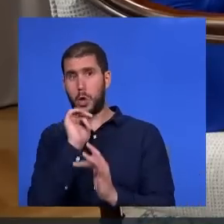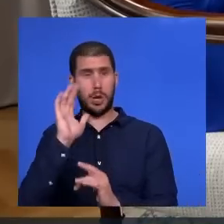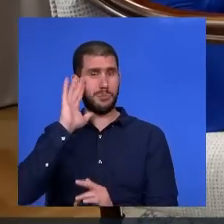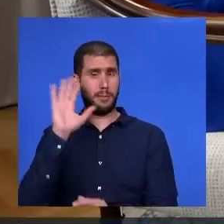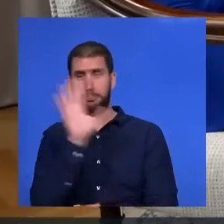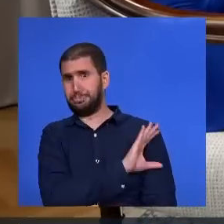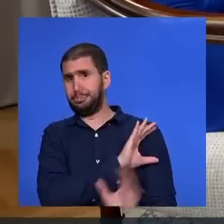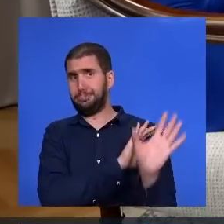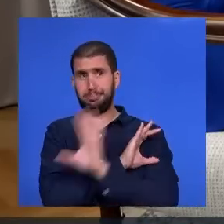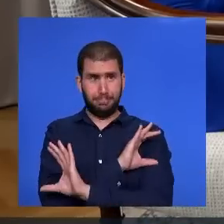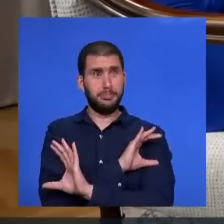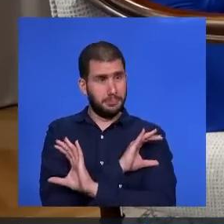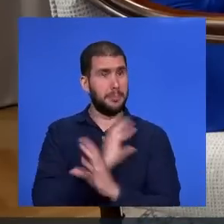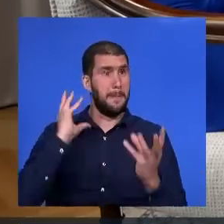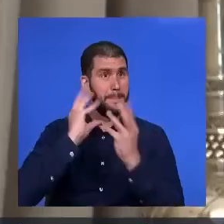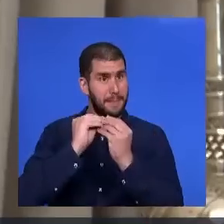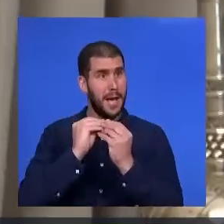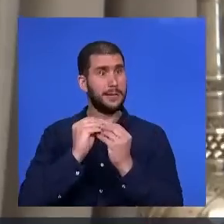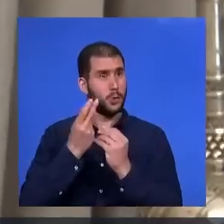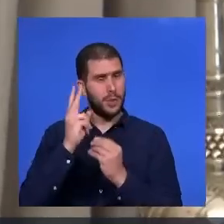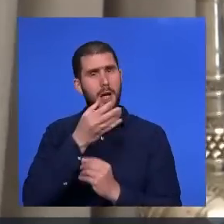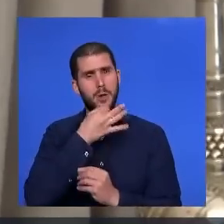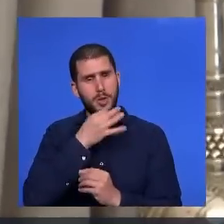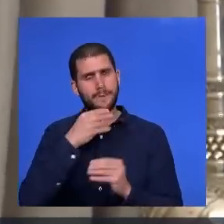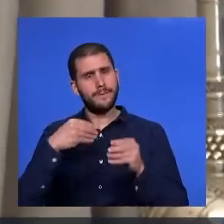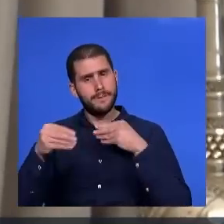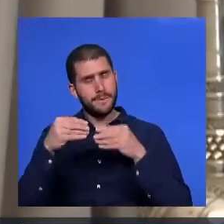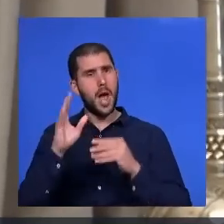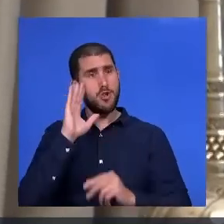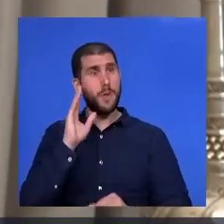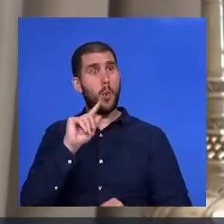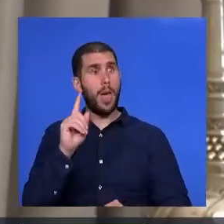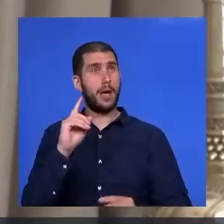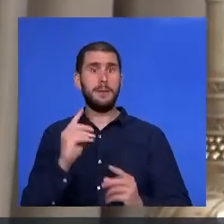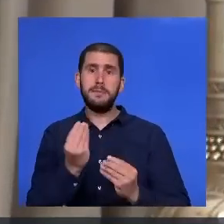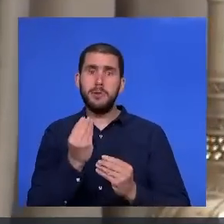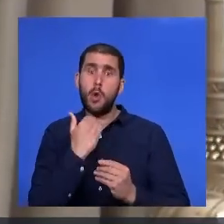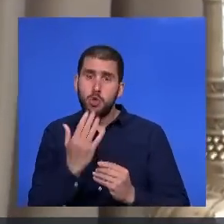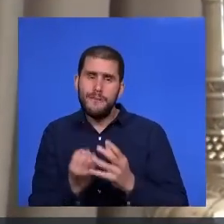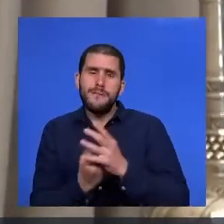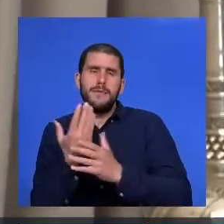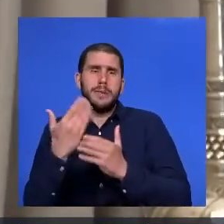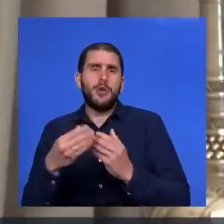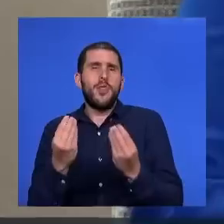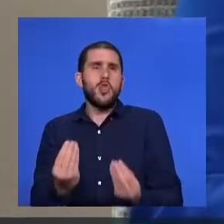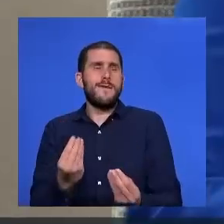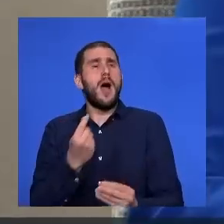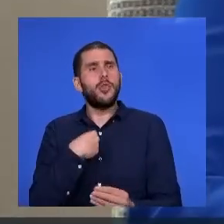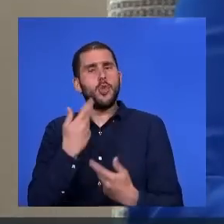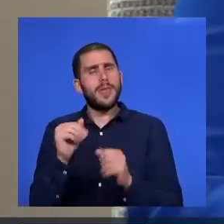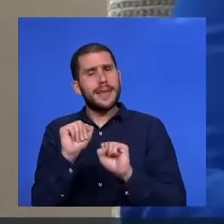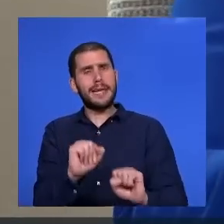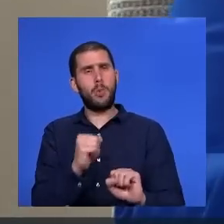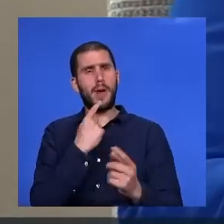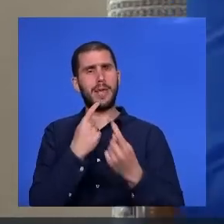לשני. את יודעת מה? מאז יש הרבה יותר הקשבה. יכול להיות גם שמאז יצא מתוק. כי אני נותן גיבוי להידברות. תכף נדבר על